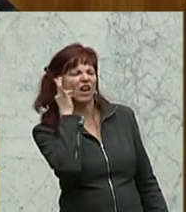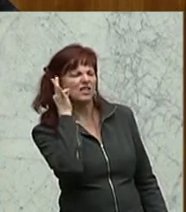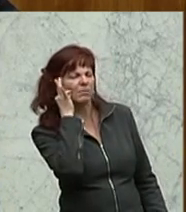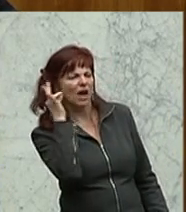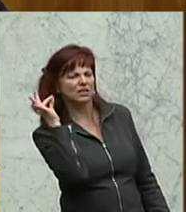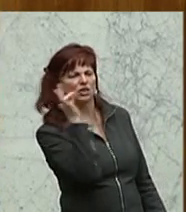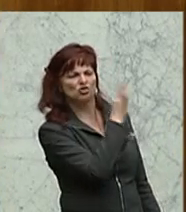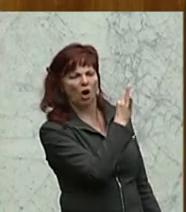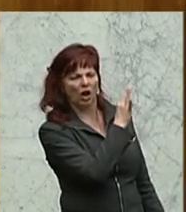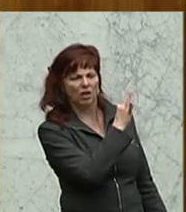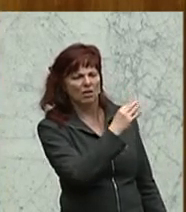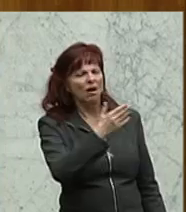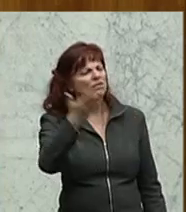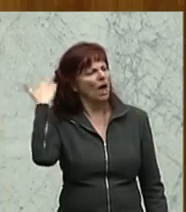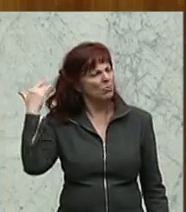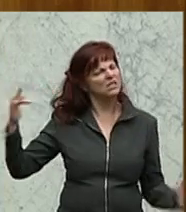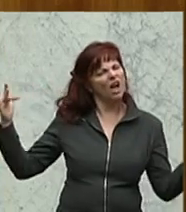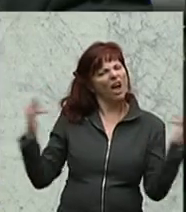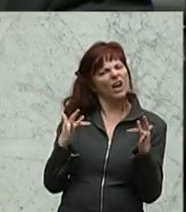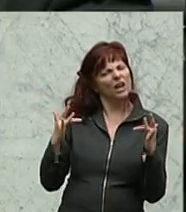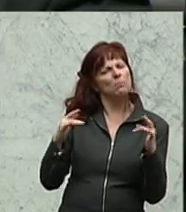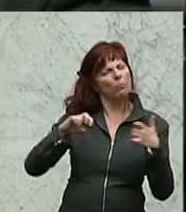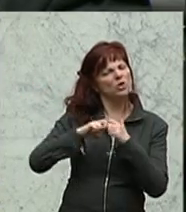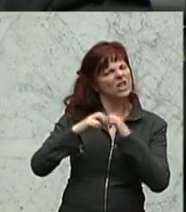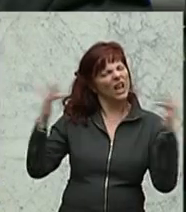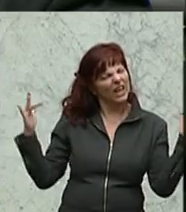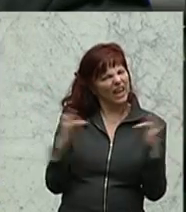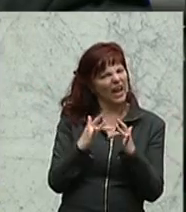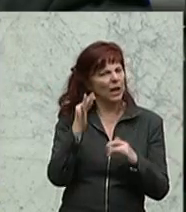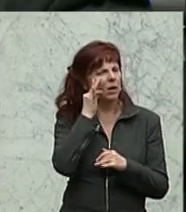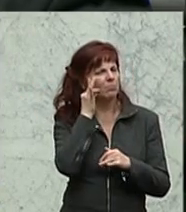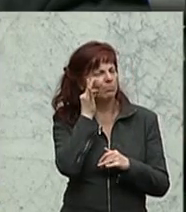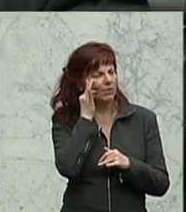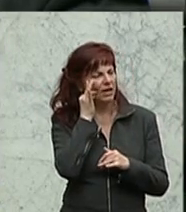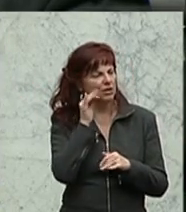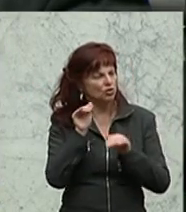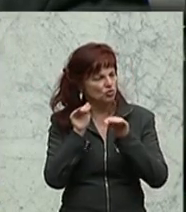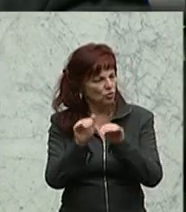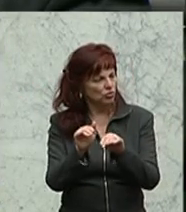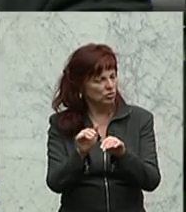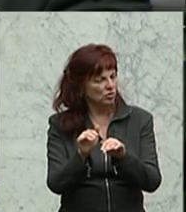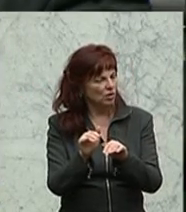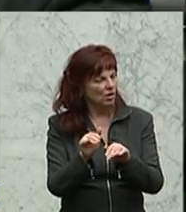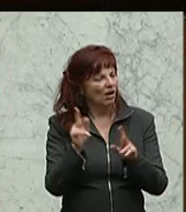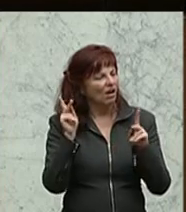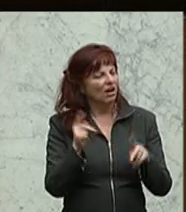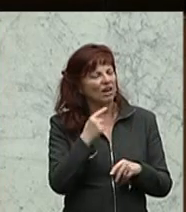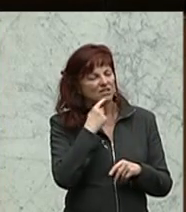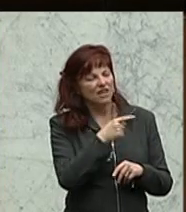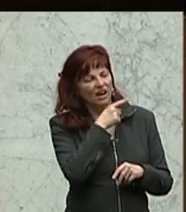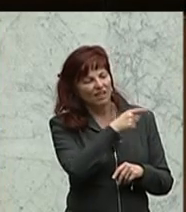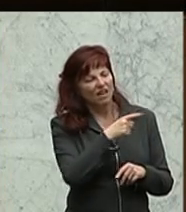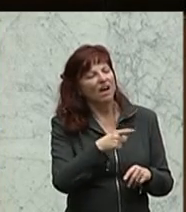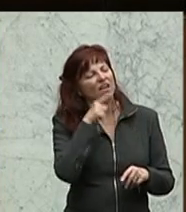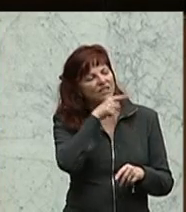haben? Welche Biene war das? Und man kann den Bienen nur empfehlen, Bienchen, Bienchen, mach noch schnell Summ, denn dieser